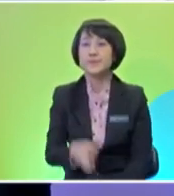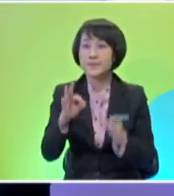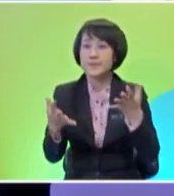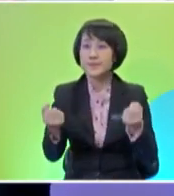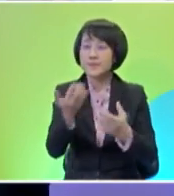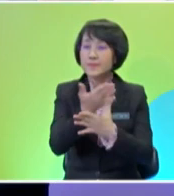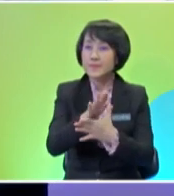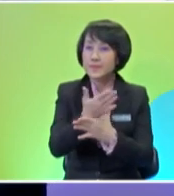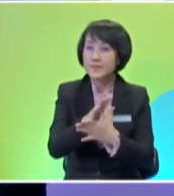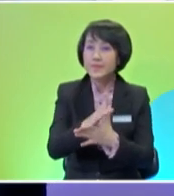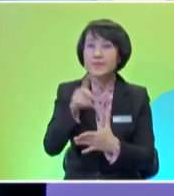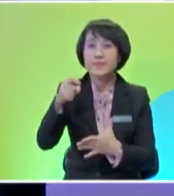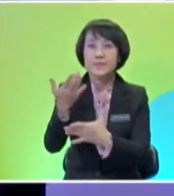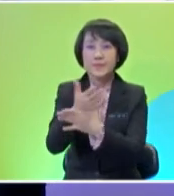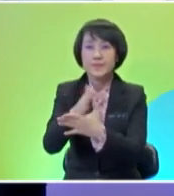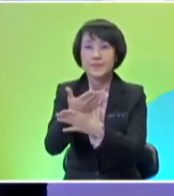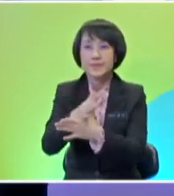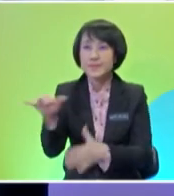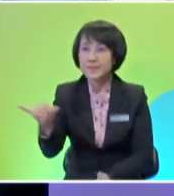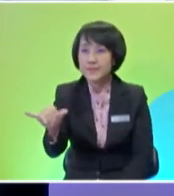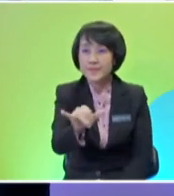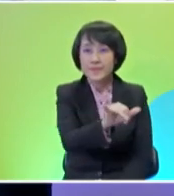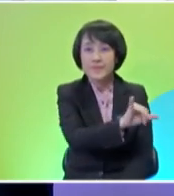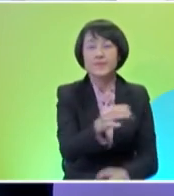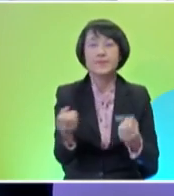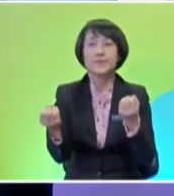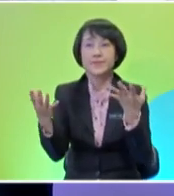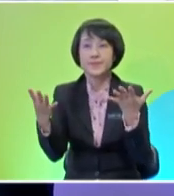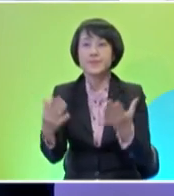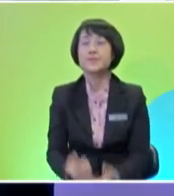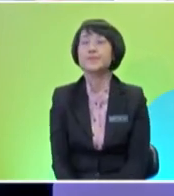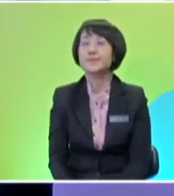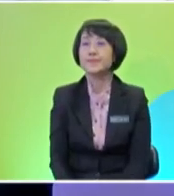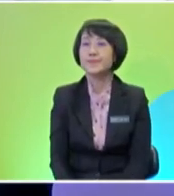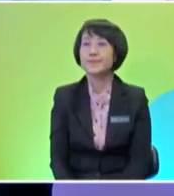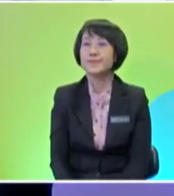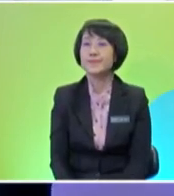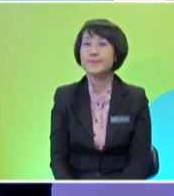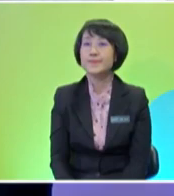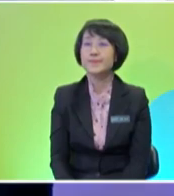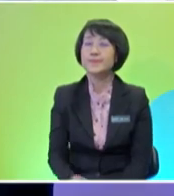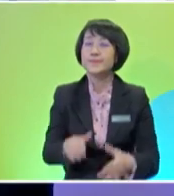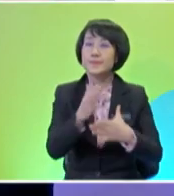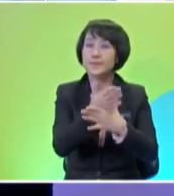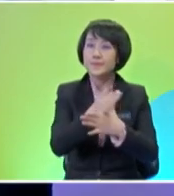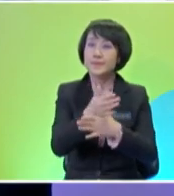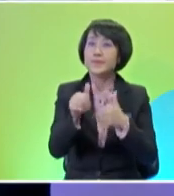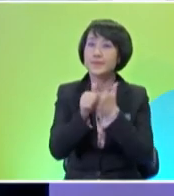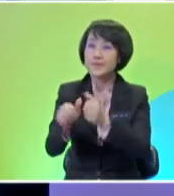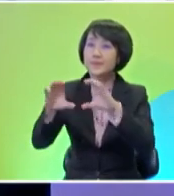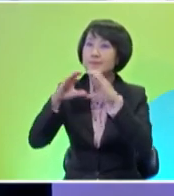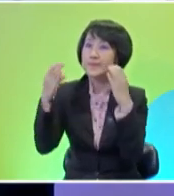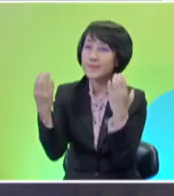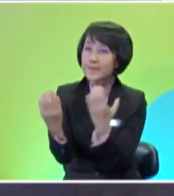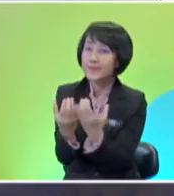kita karena bagi sama banyak ataupun kita boleh bagikan satu mengikut kumpulan